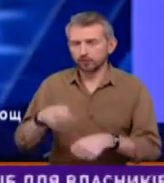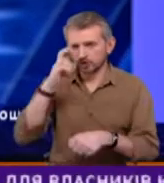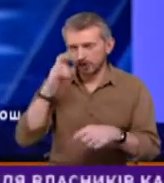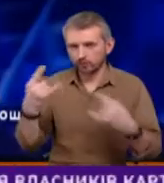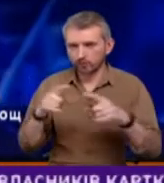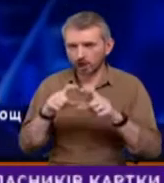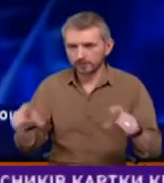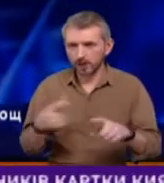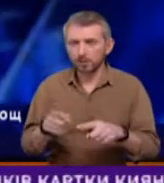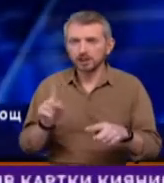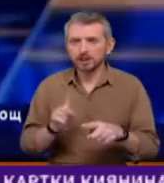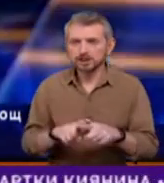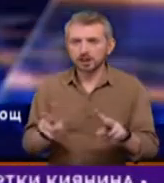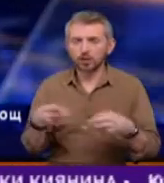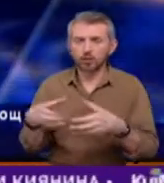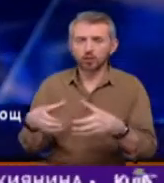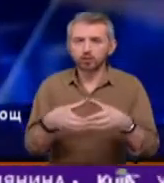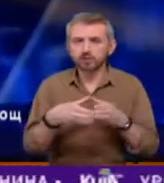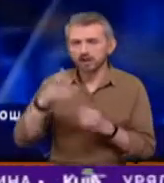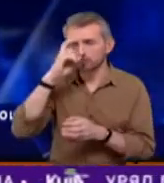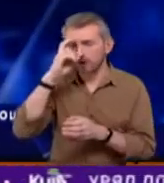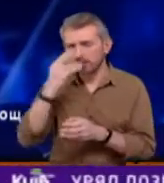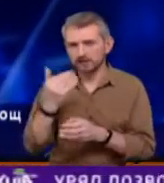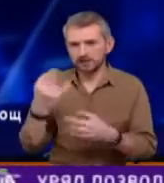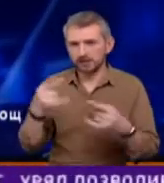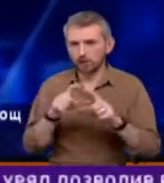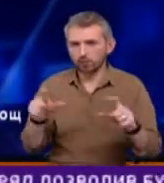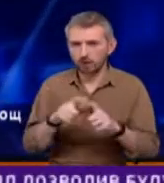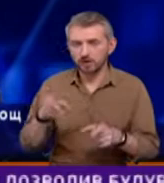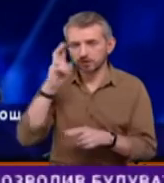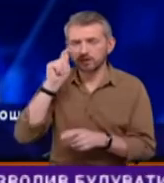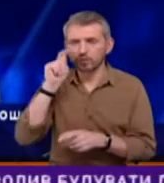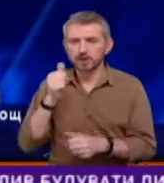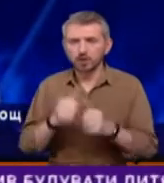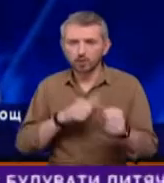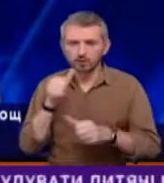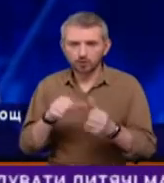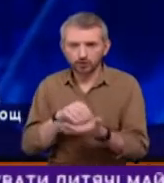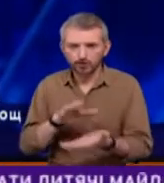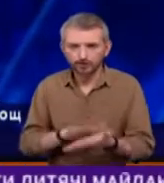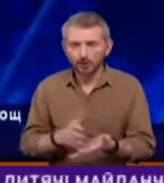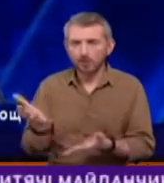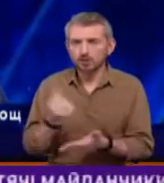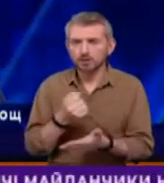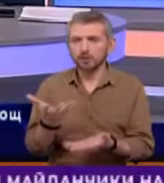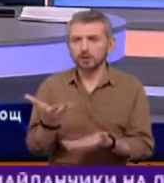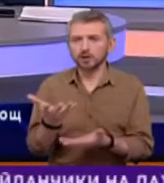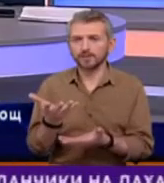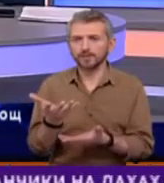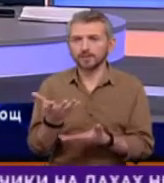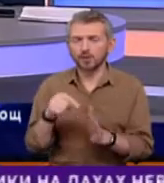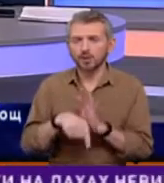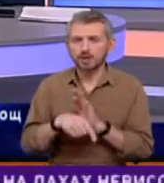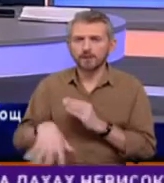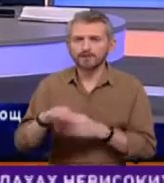клуб державних телекомпаній, де держава Україна кожного року акредитується, отримує контент,